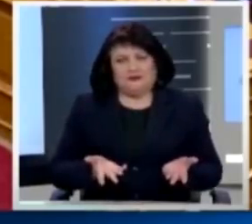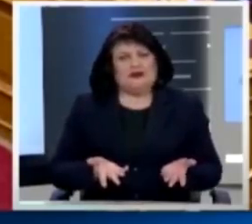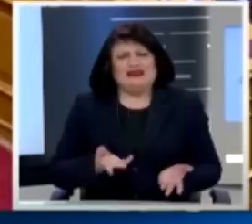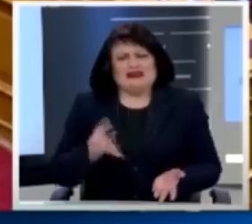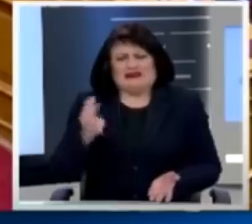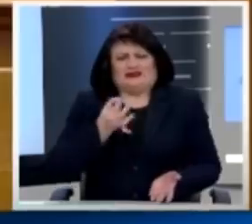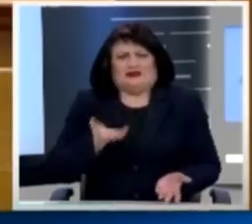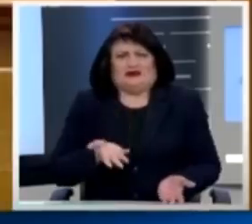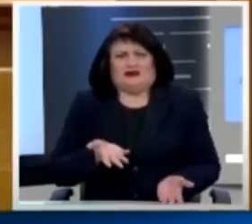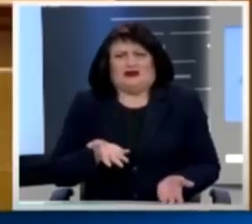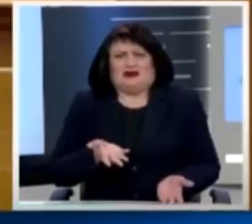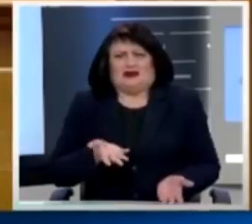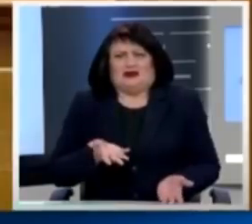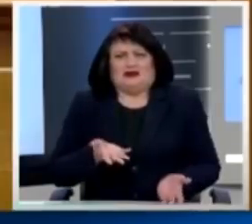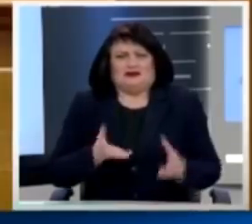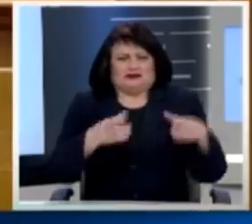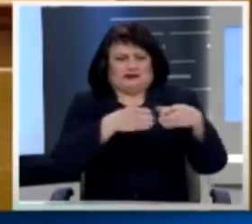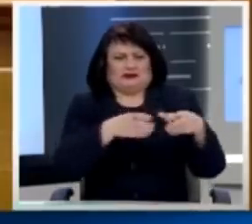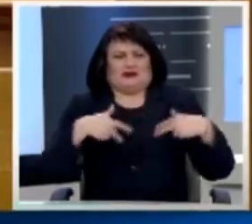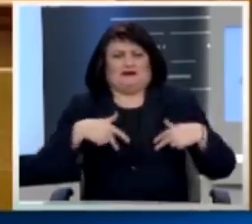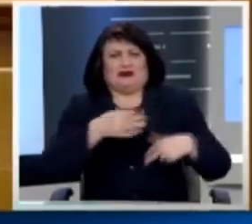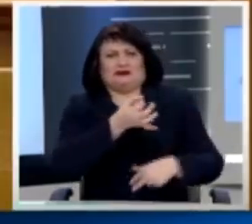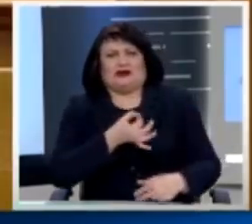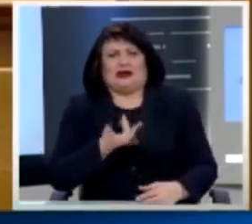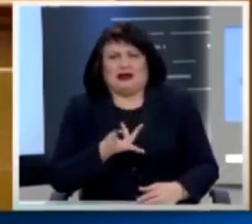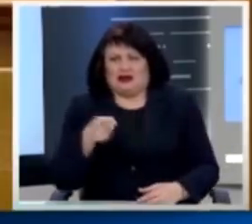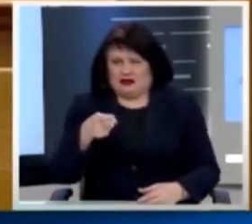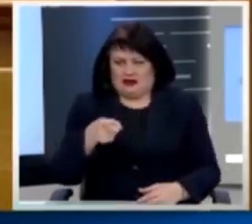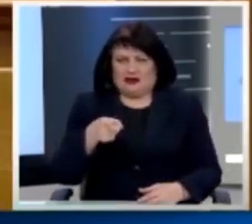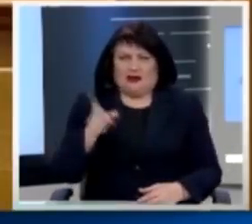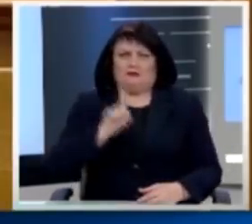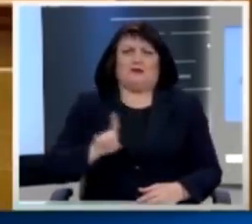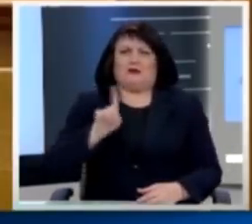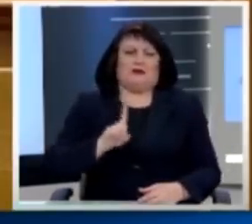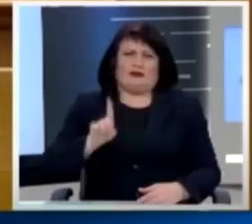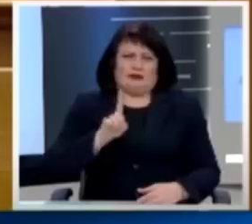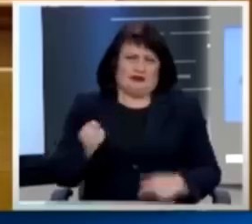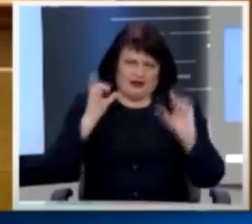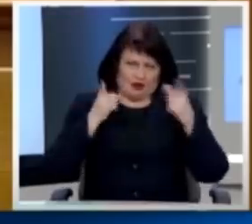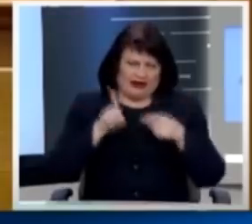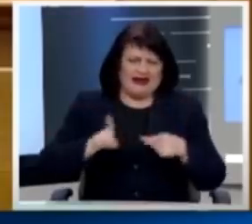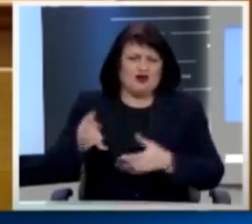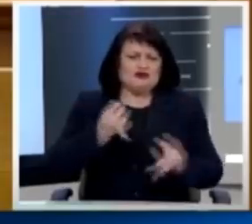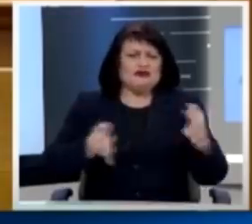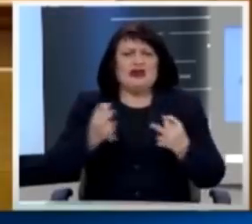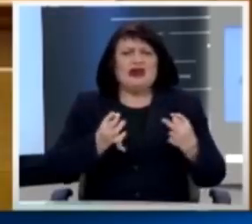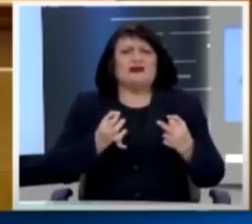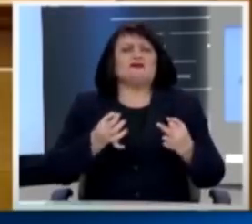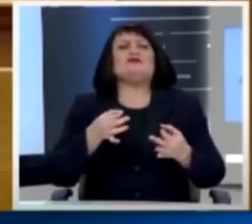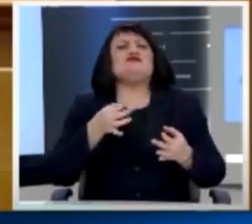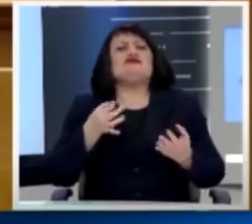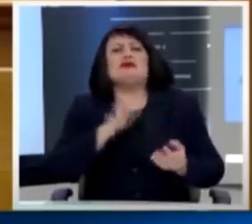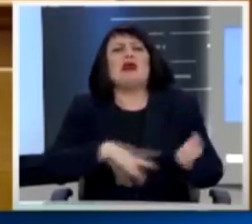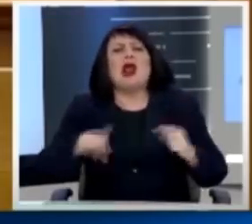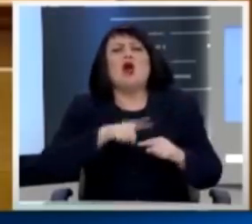Τι λέτε τόσο εσείς της κυβέρνησης, όσο και εσείς της αξιωματικής αντιπολίτευσης στον ελληνικό